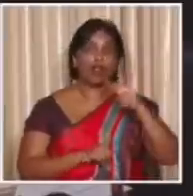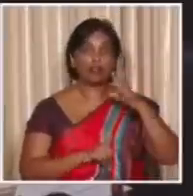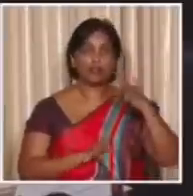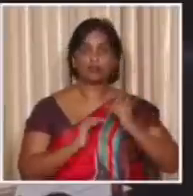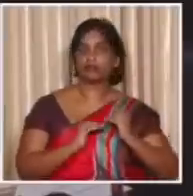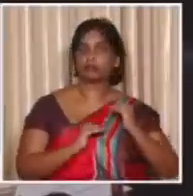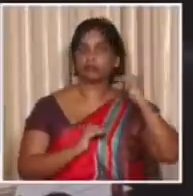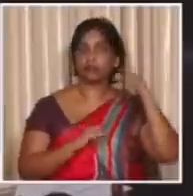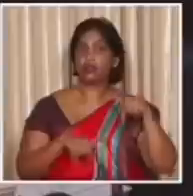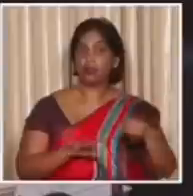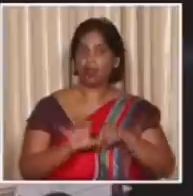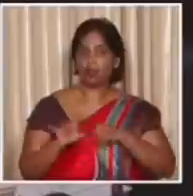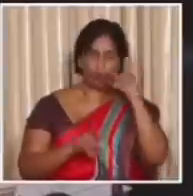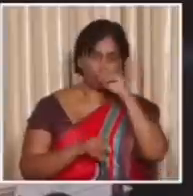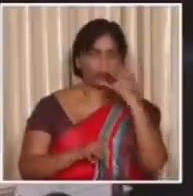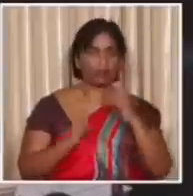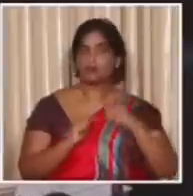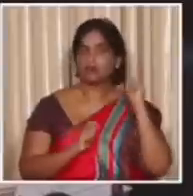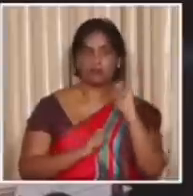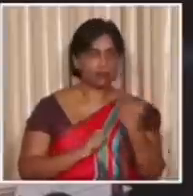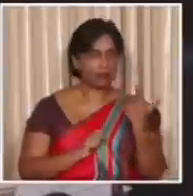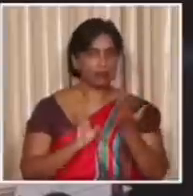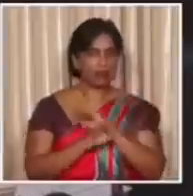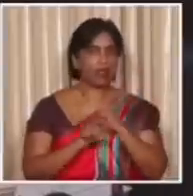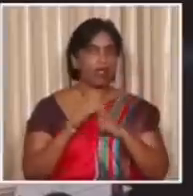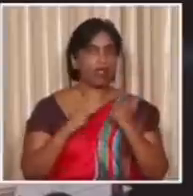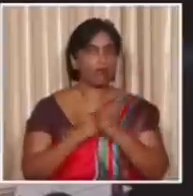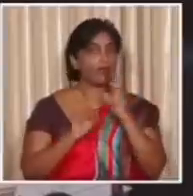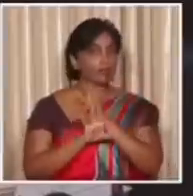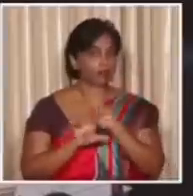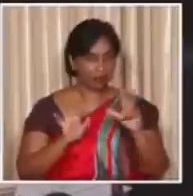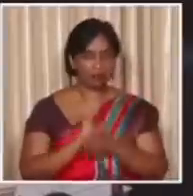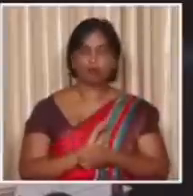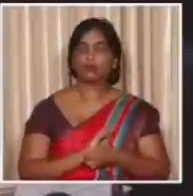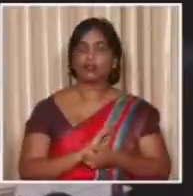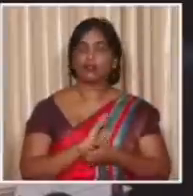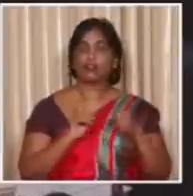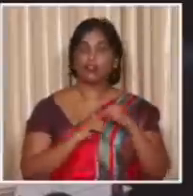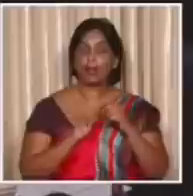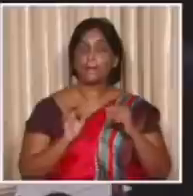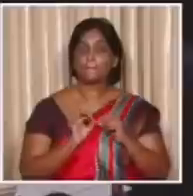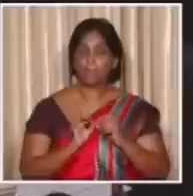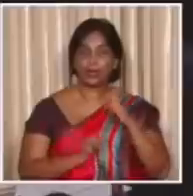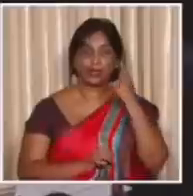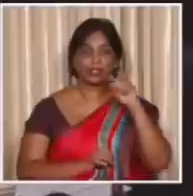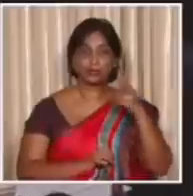තියාගන්න. මේ අවුරුද්දේ මේ මාස 4ට ගෙවලා නැහැ. මේ පහුගිය අප්‍රේල් මාසේ 18 වෙනිදා ඩොලර් මිලියන 1250ක